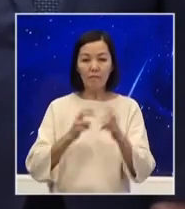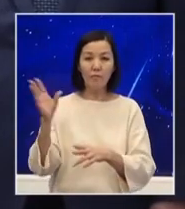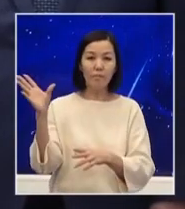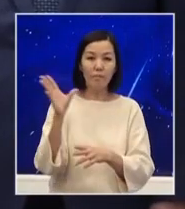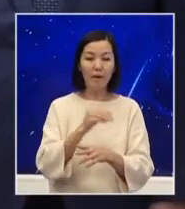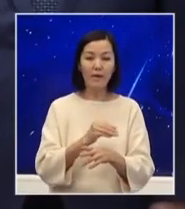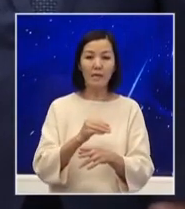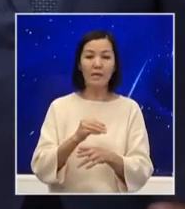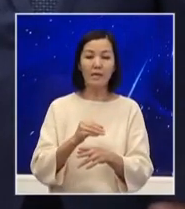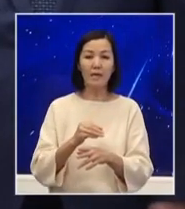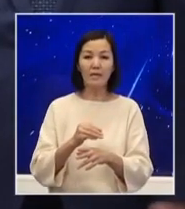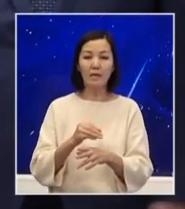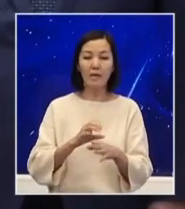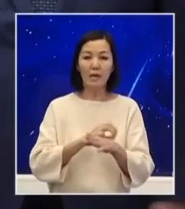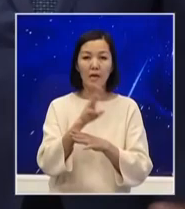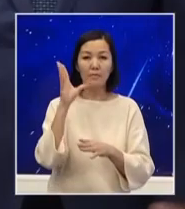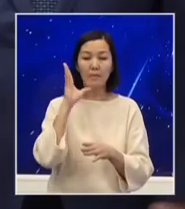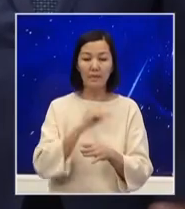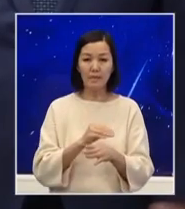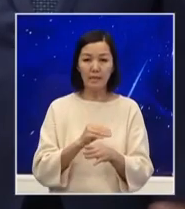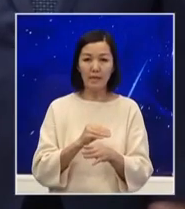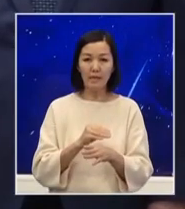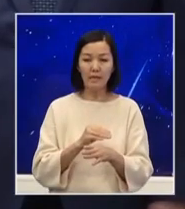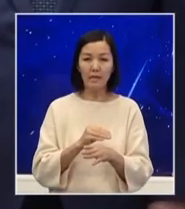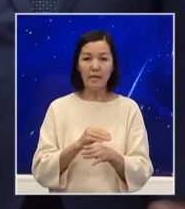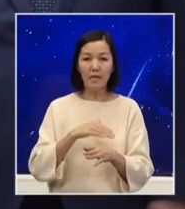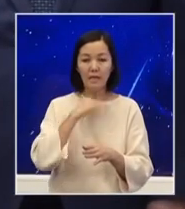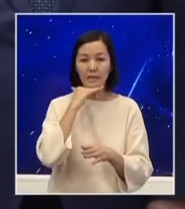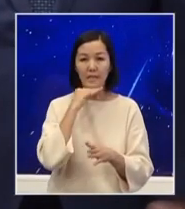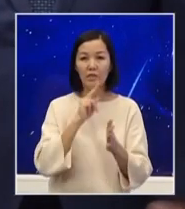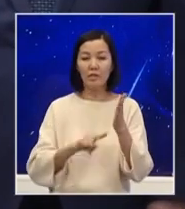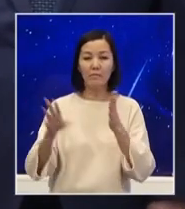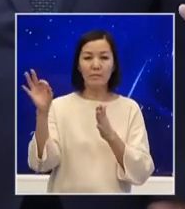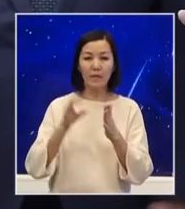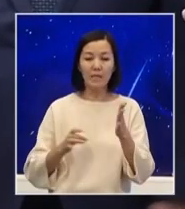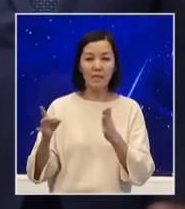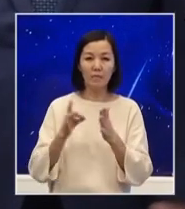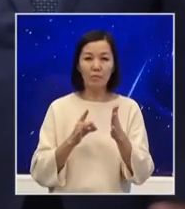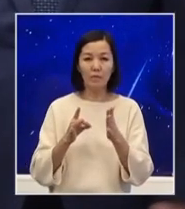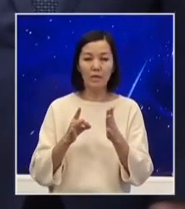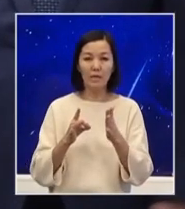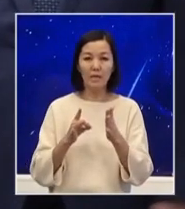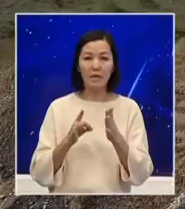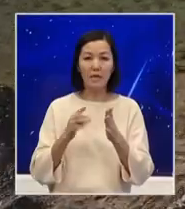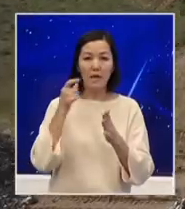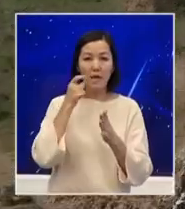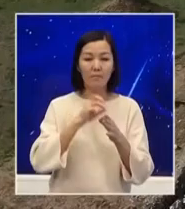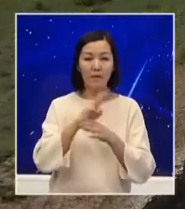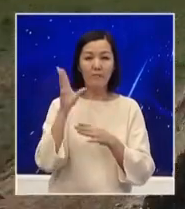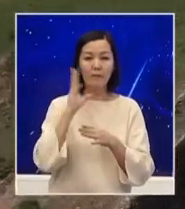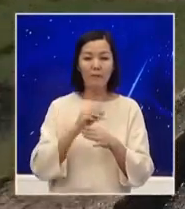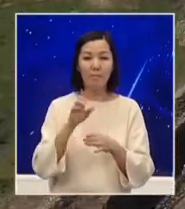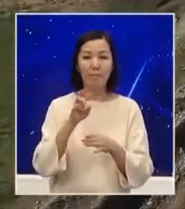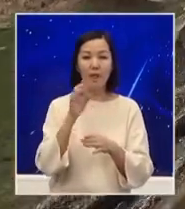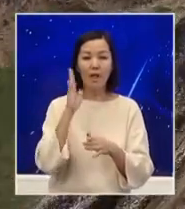технологии, которые мы поставили, достаточно для того, чтобы 70% республиканы закрыть нашей областью. Балқаш